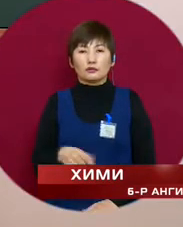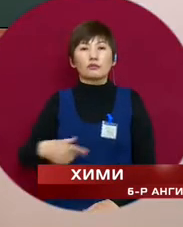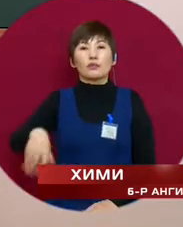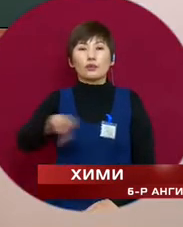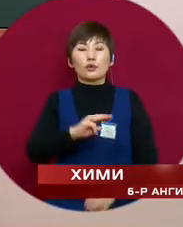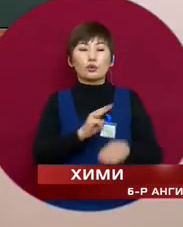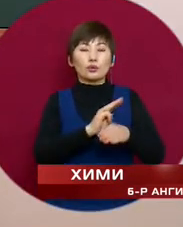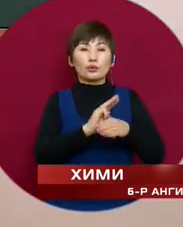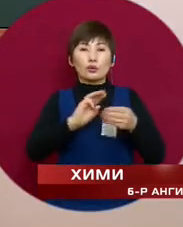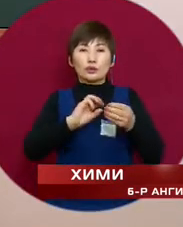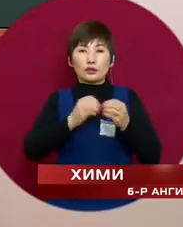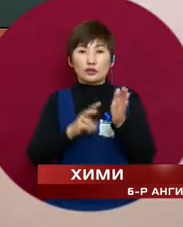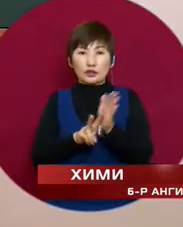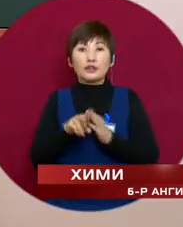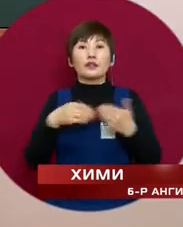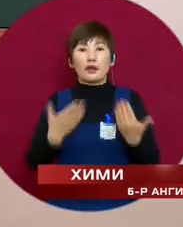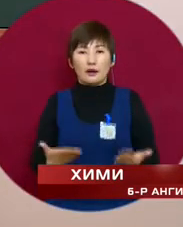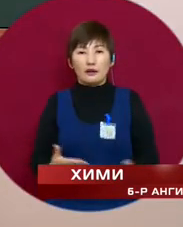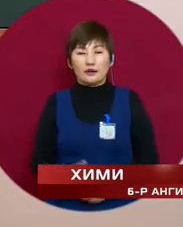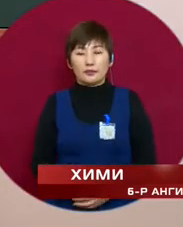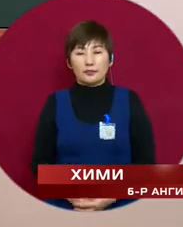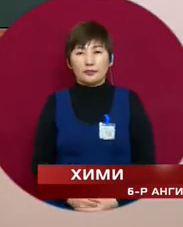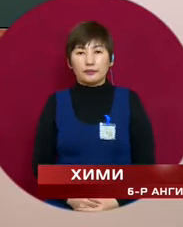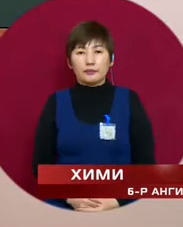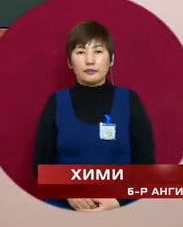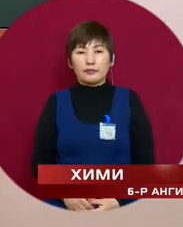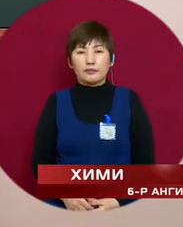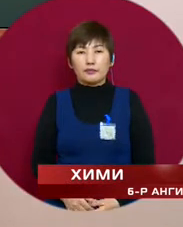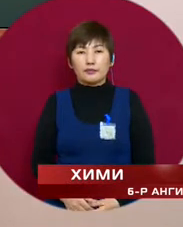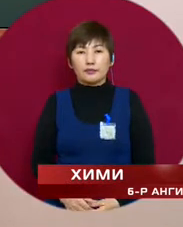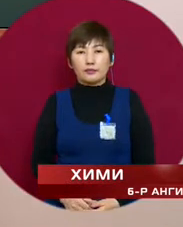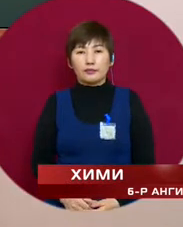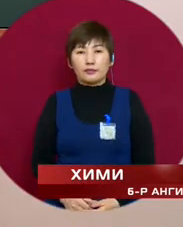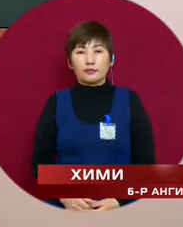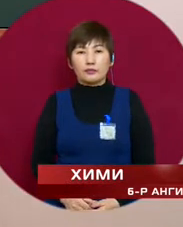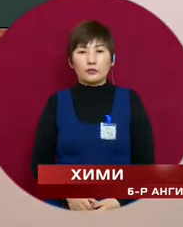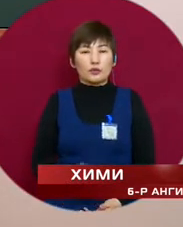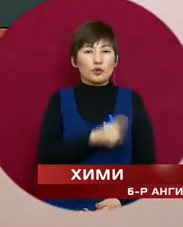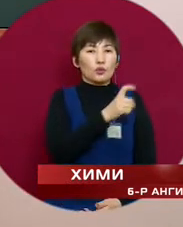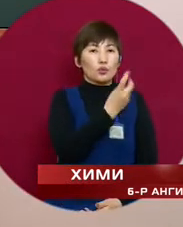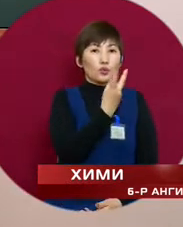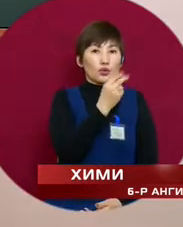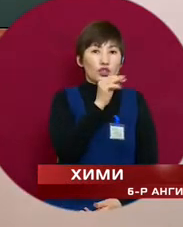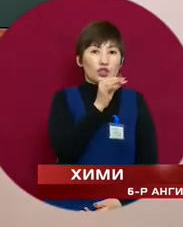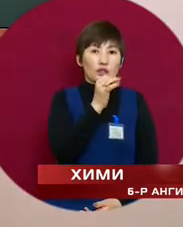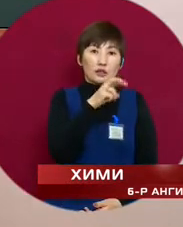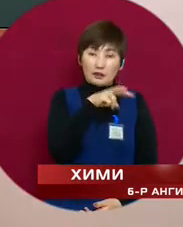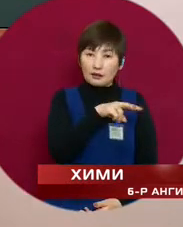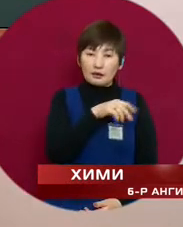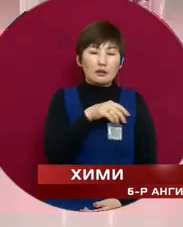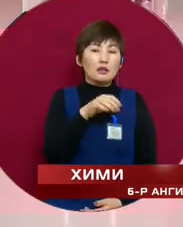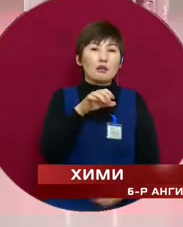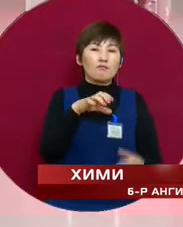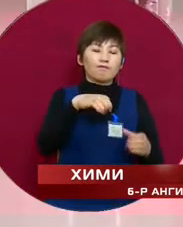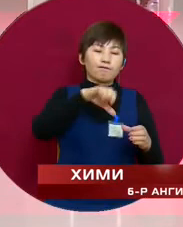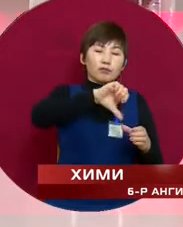Одоо бүгдээрээ туршилтаа хийж эхэлцгээе. За багш нь хүчлийн усмлаас 20